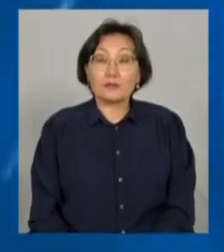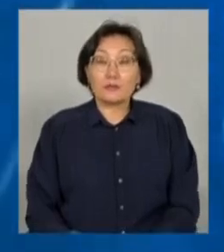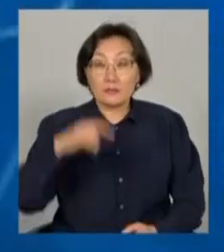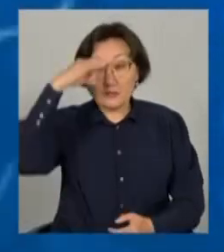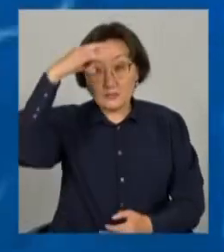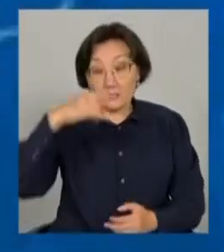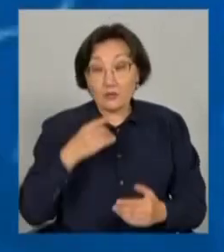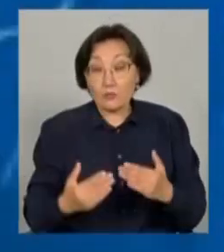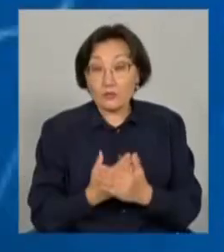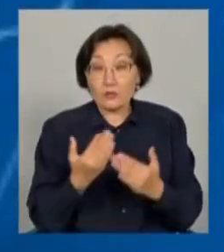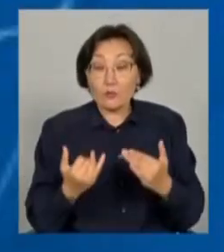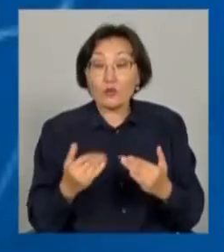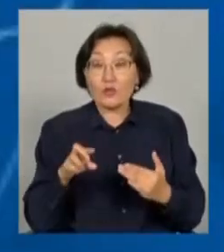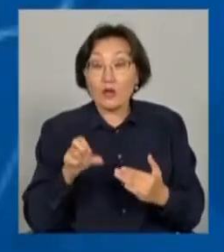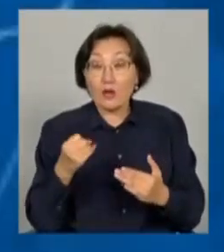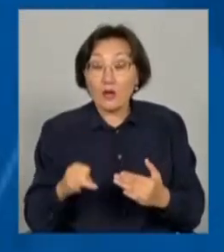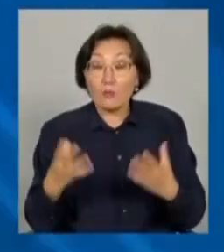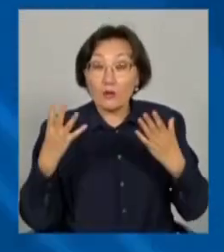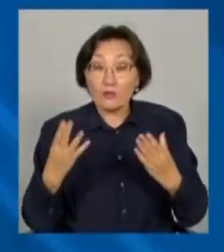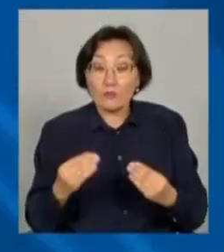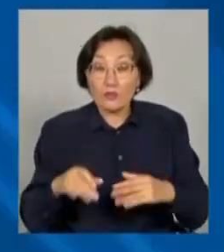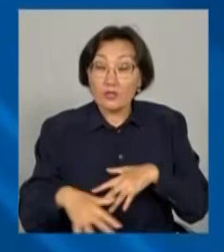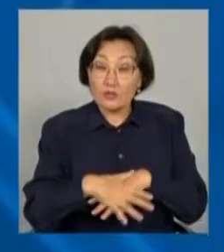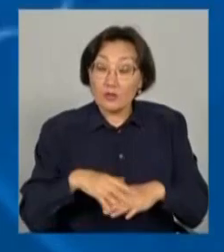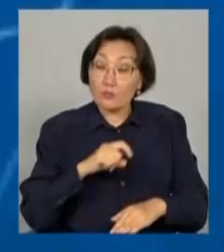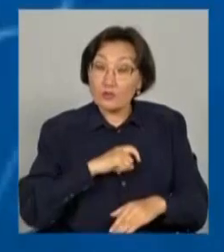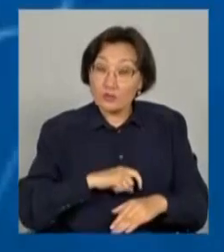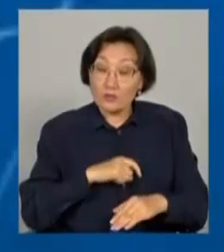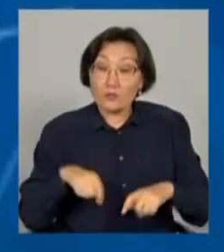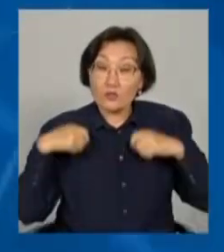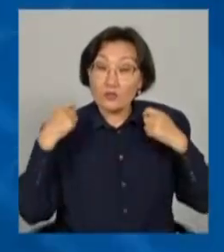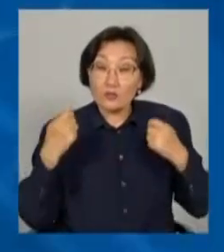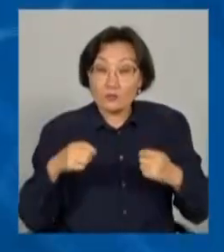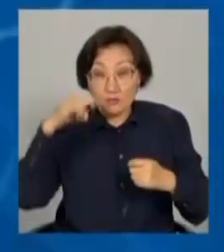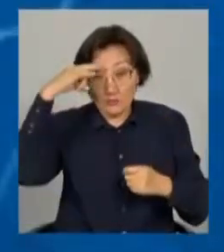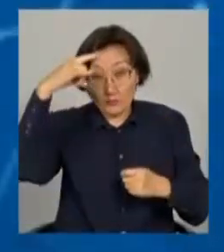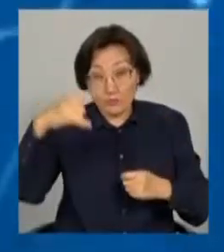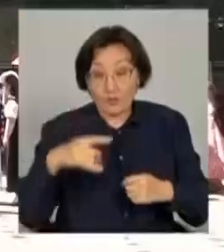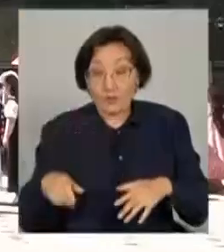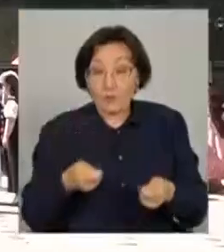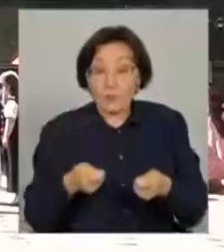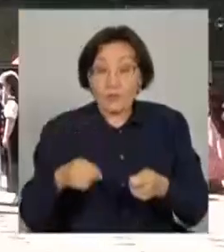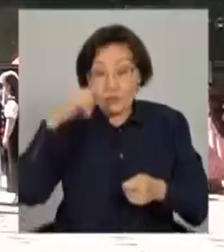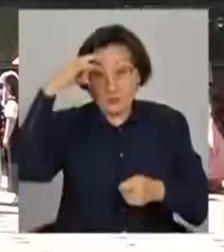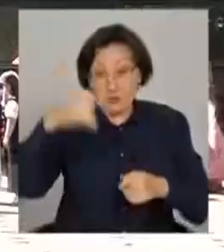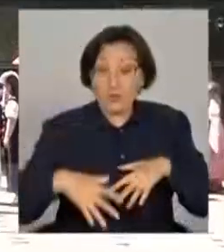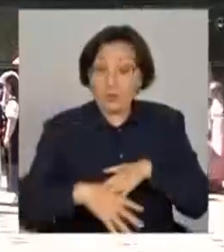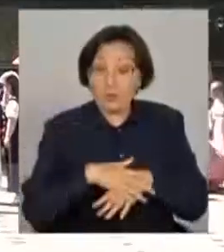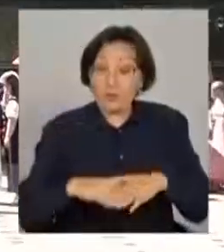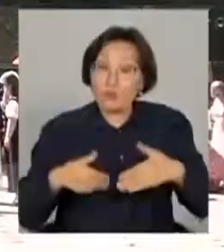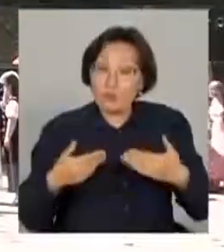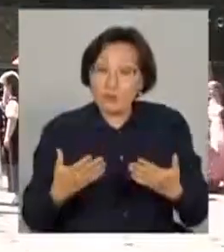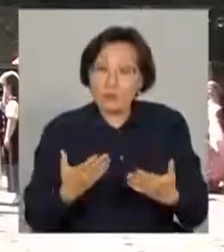Ел жаңалықтарынан бүгін Абай күні. Ұлт руханиятының ұлы кемеңгері туған күнде мемлекет басшысы барша қазақстандықтарды